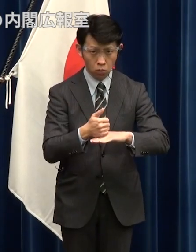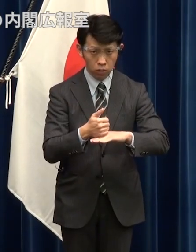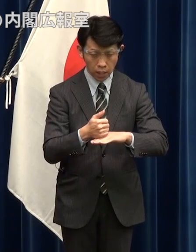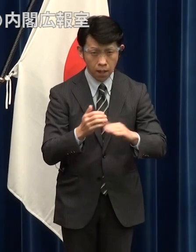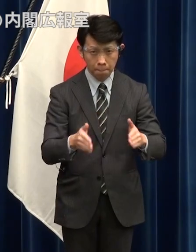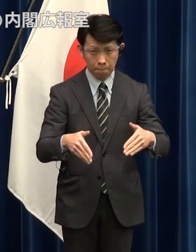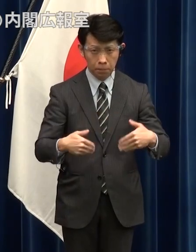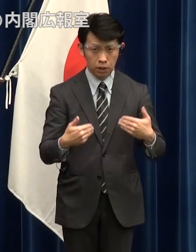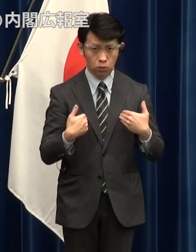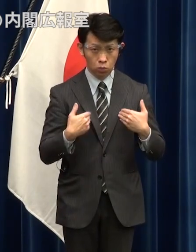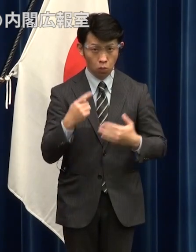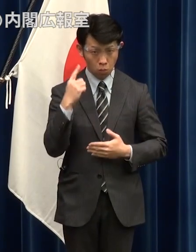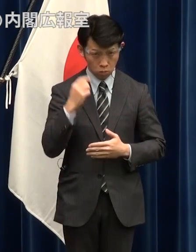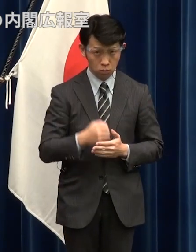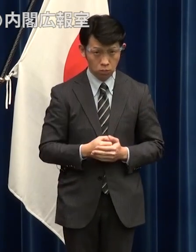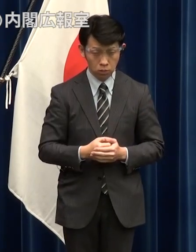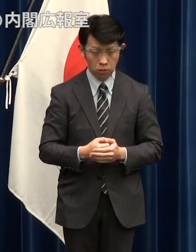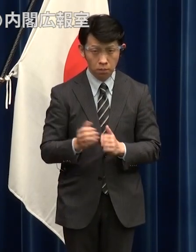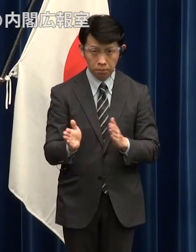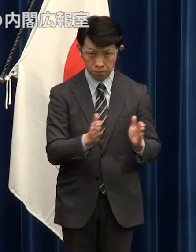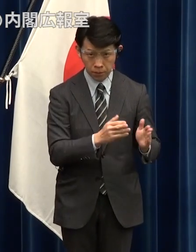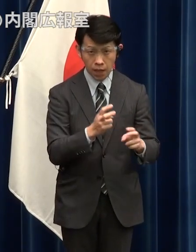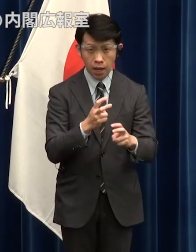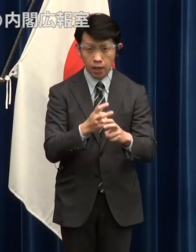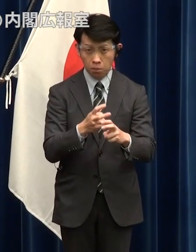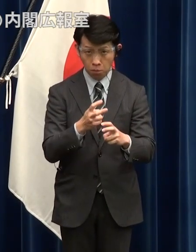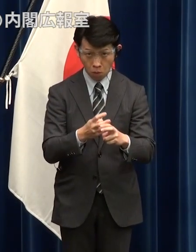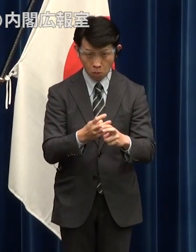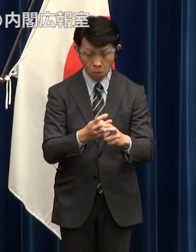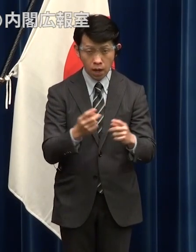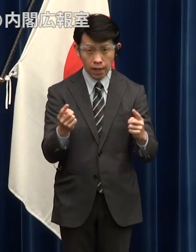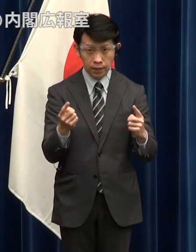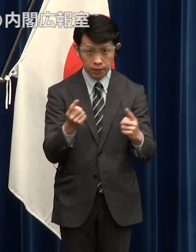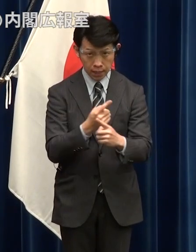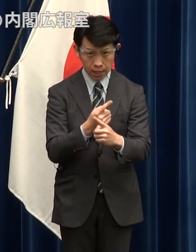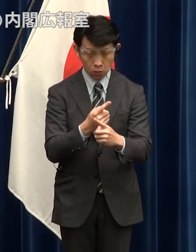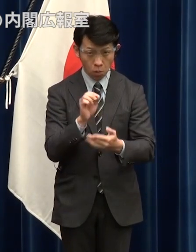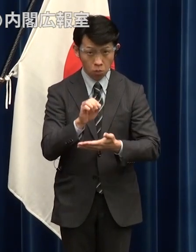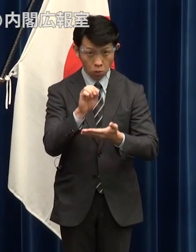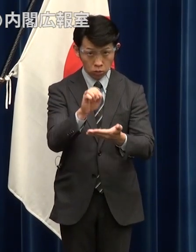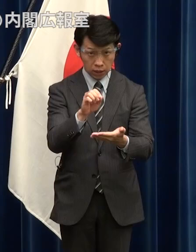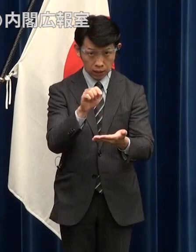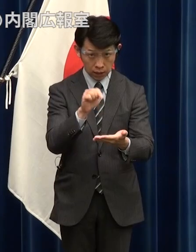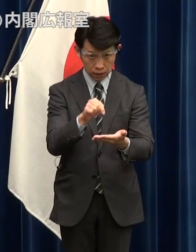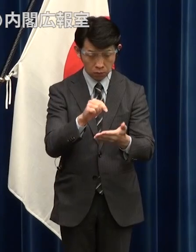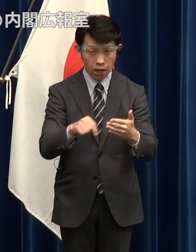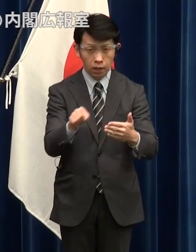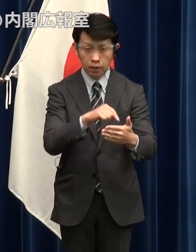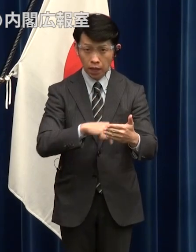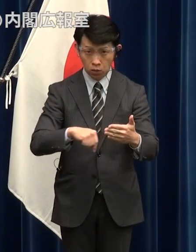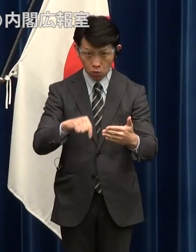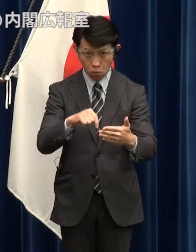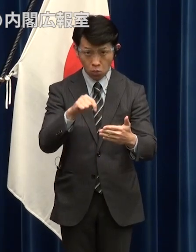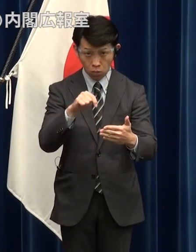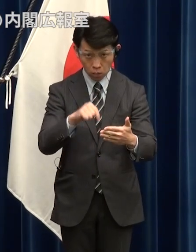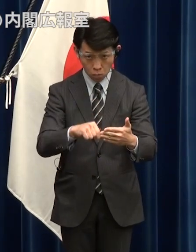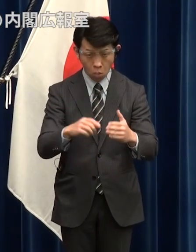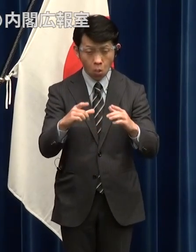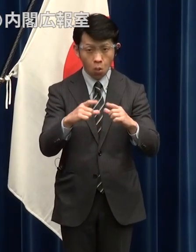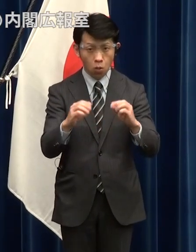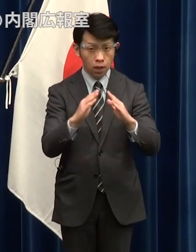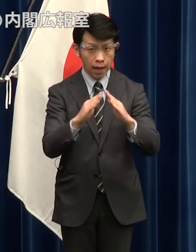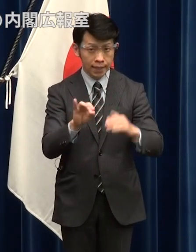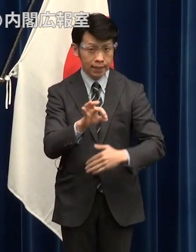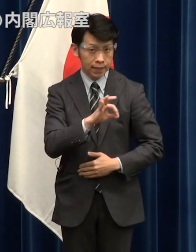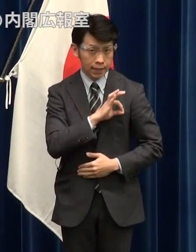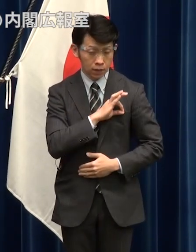ますが、憲法改正の発議にはその内容について国会議員のこの3分の2